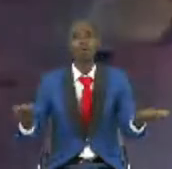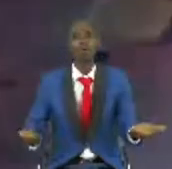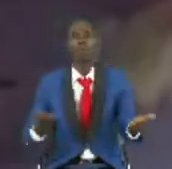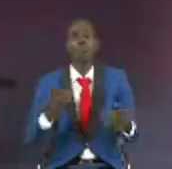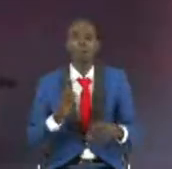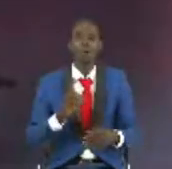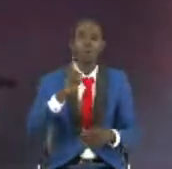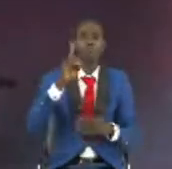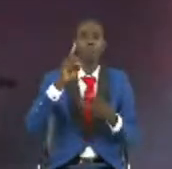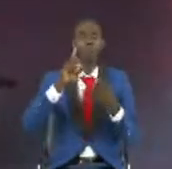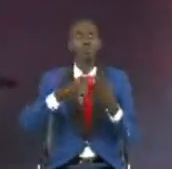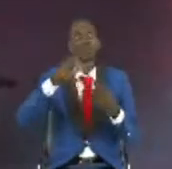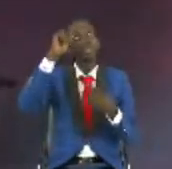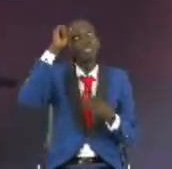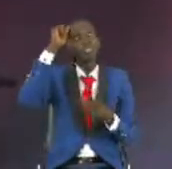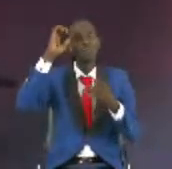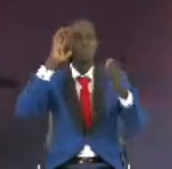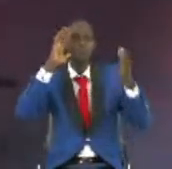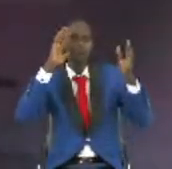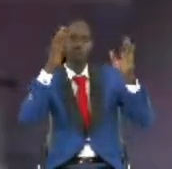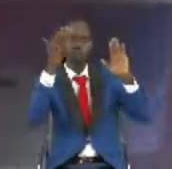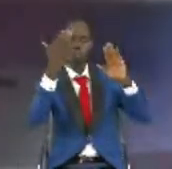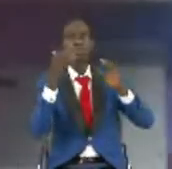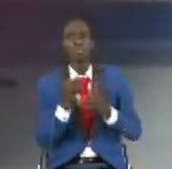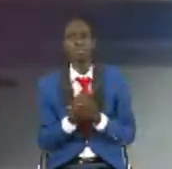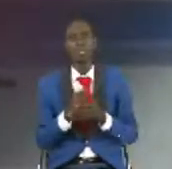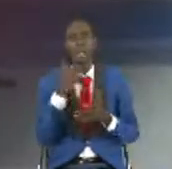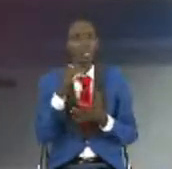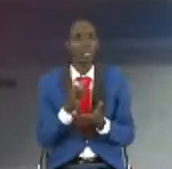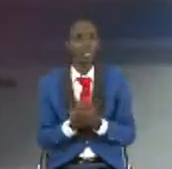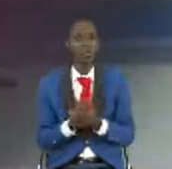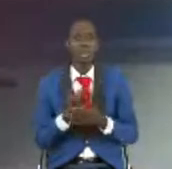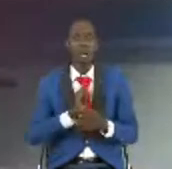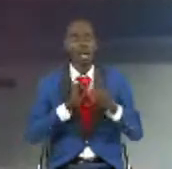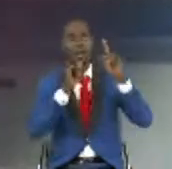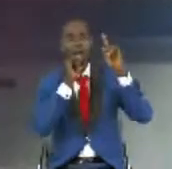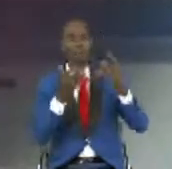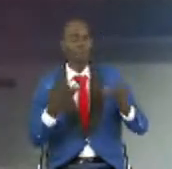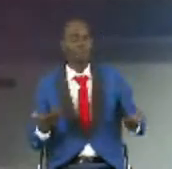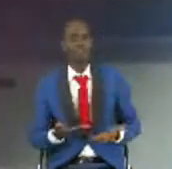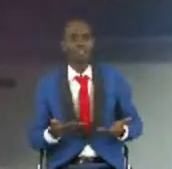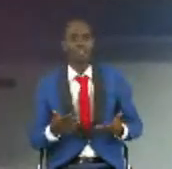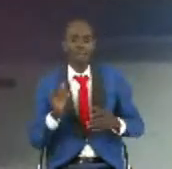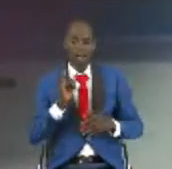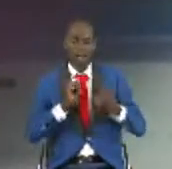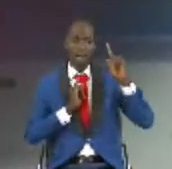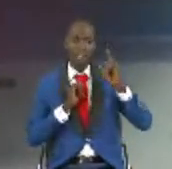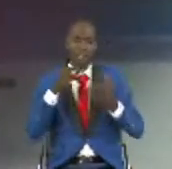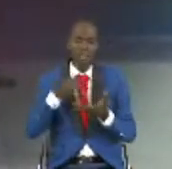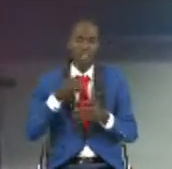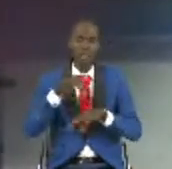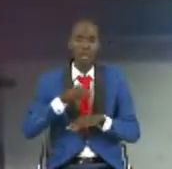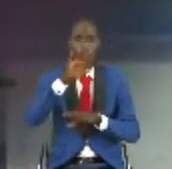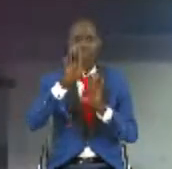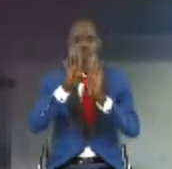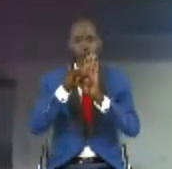à sa présence. S'ouvrir à sa présence. Il dit, je suis là. Et je suis à la porte. Et